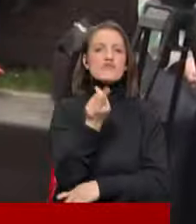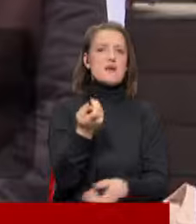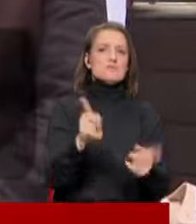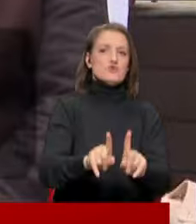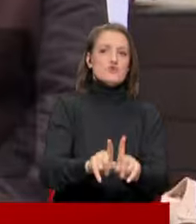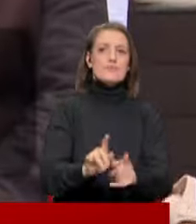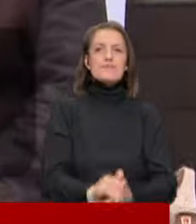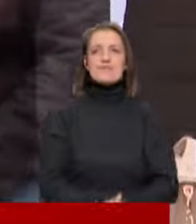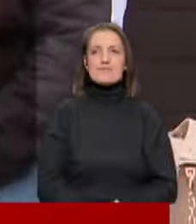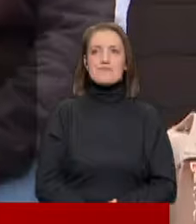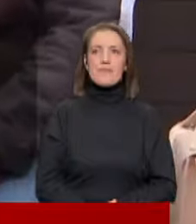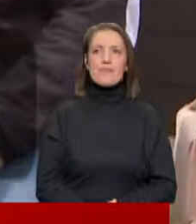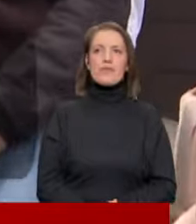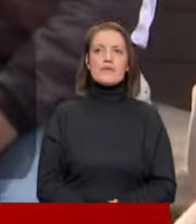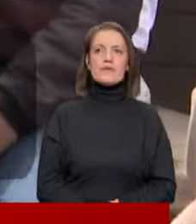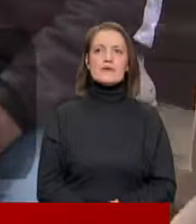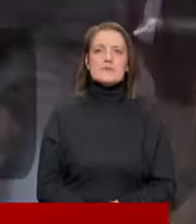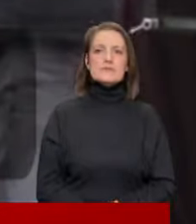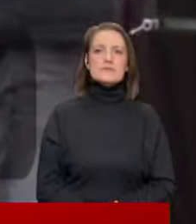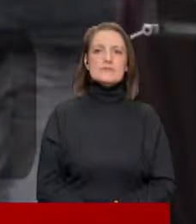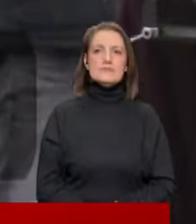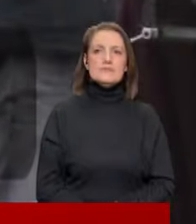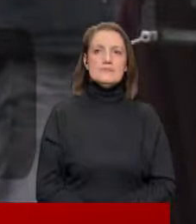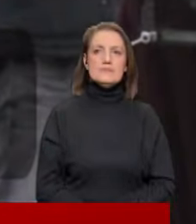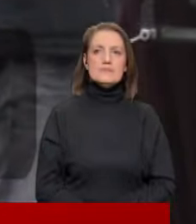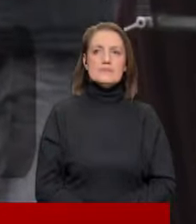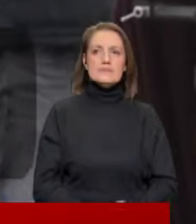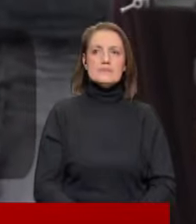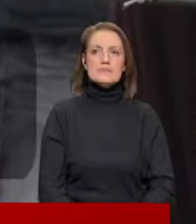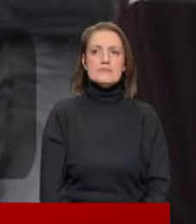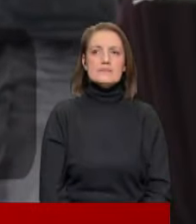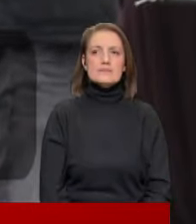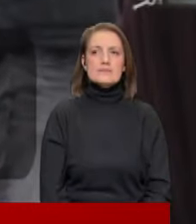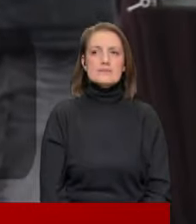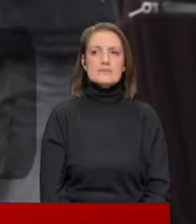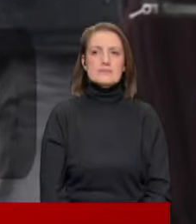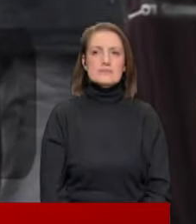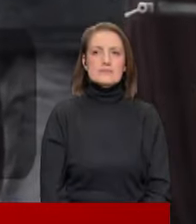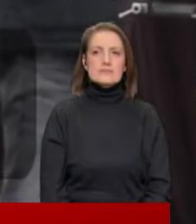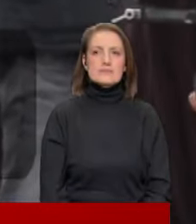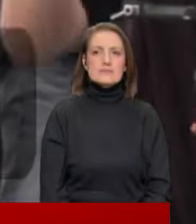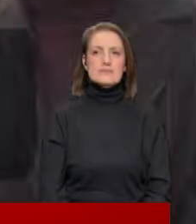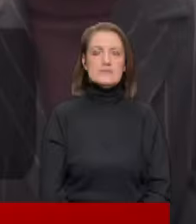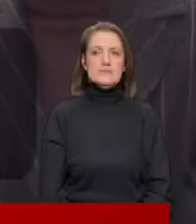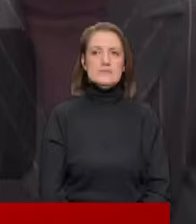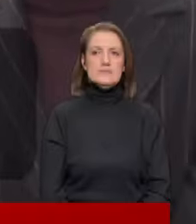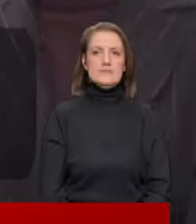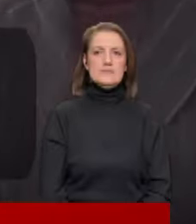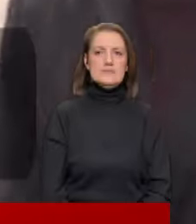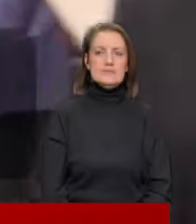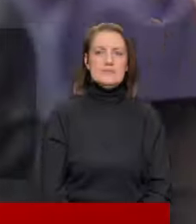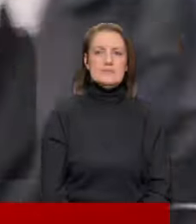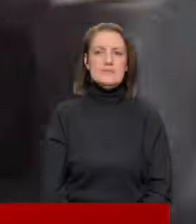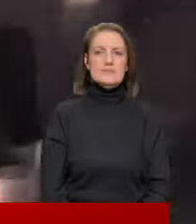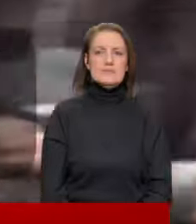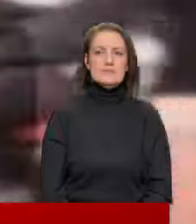buluştu gençler beslenmeniz önemli açacağız lokantalarım lokanta demeyelim de sosyal tesis diyelim yurt diye